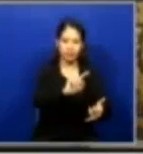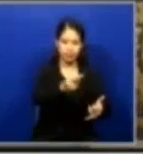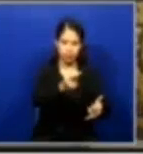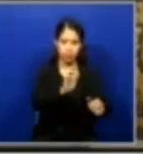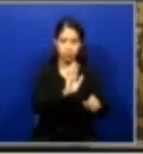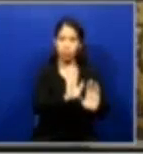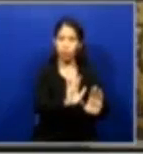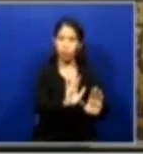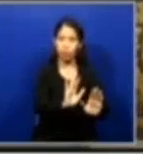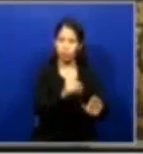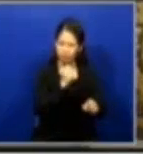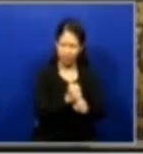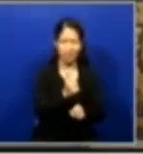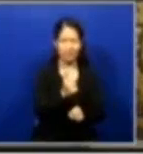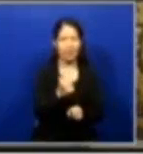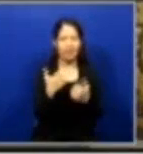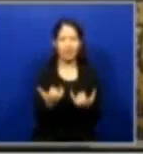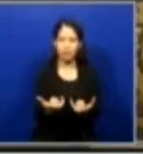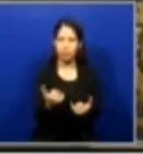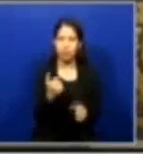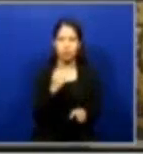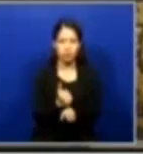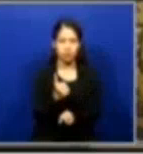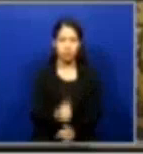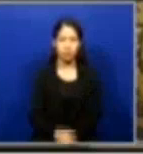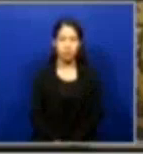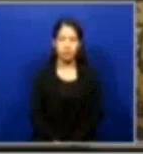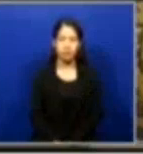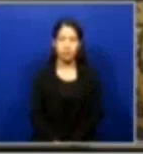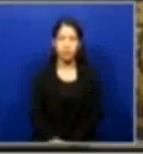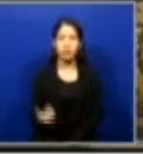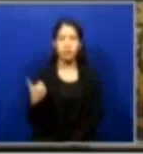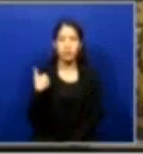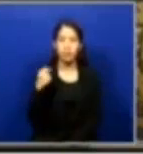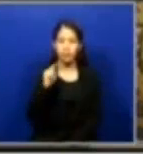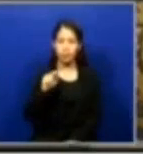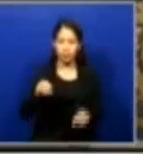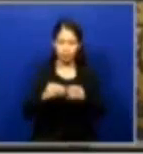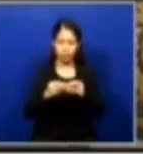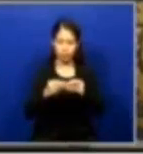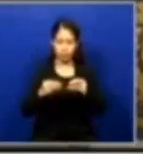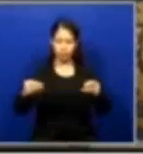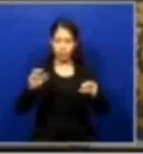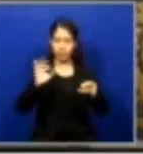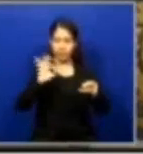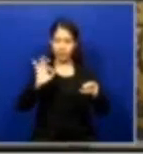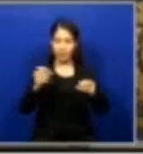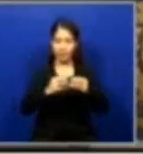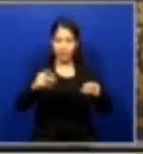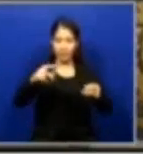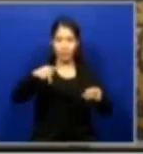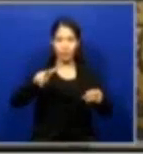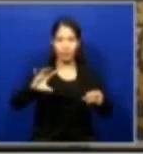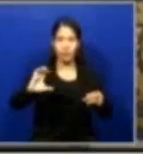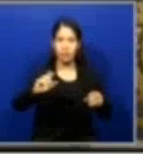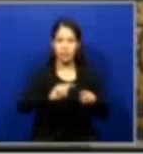ธีการนี้ทำได้อยู่แล้วในสถานการณ์นี้รวมทั้งต่อพ่อ PVC อะไรต่างๆใช้ทั้งหมดถ้า